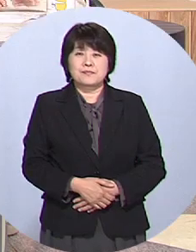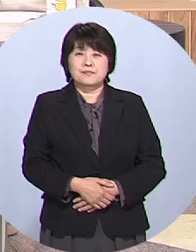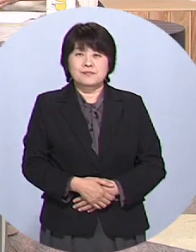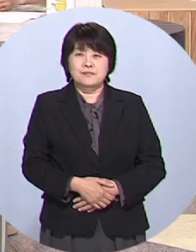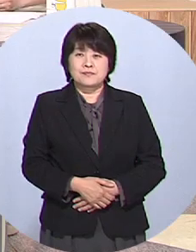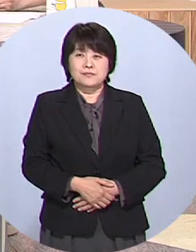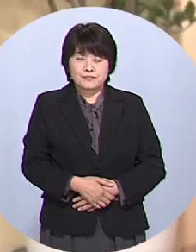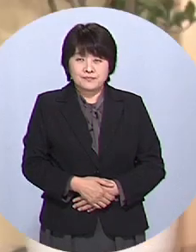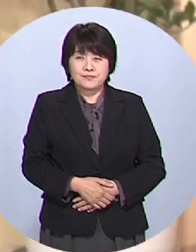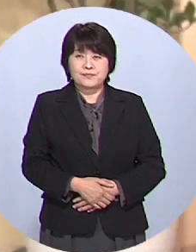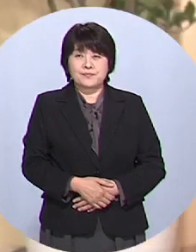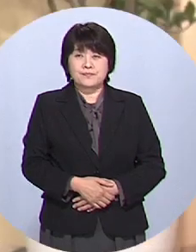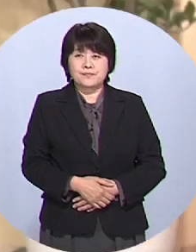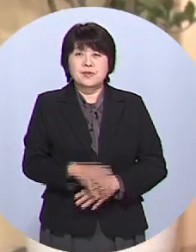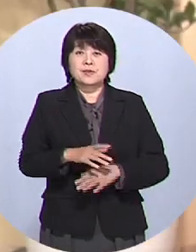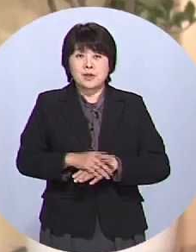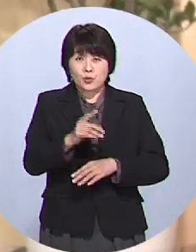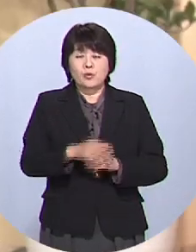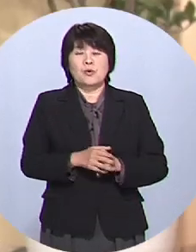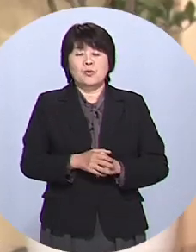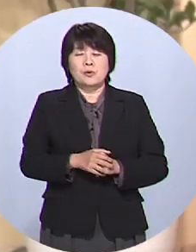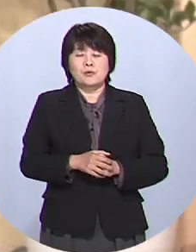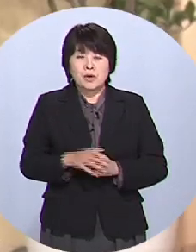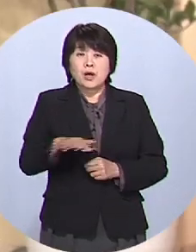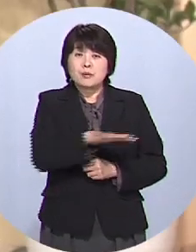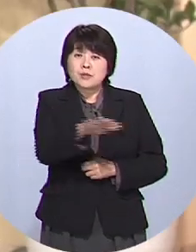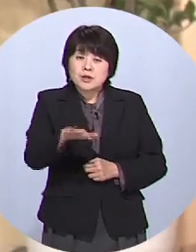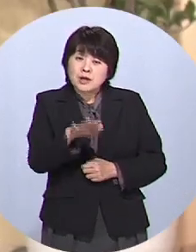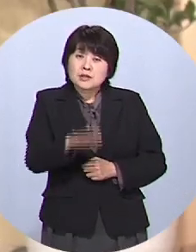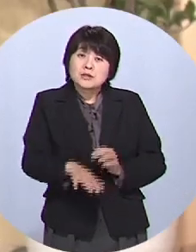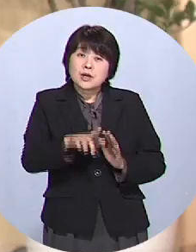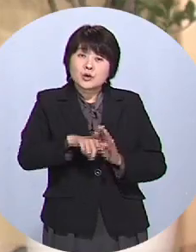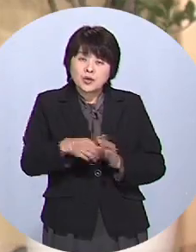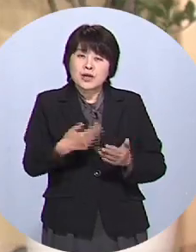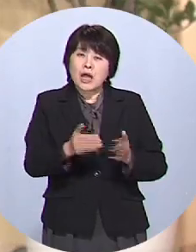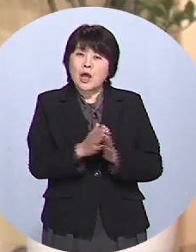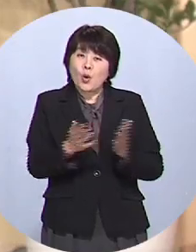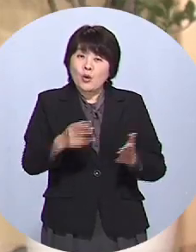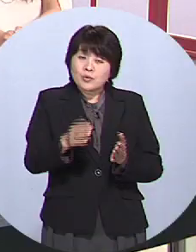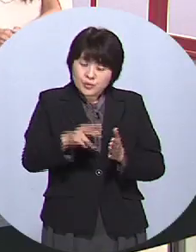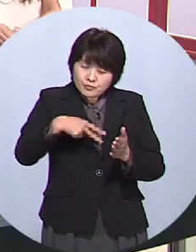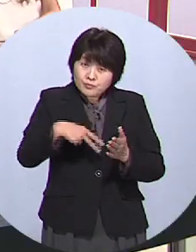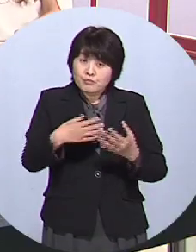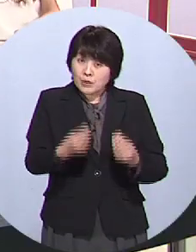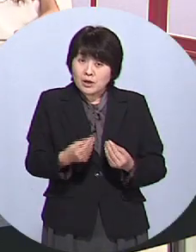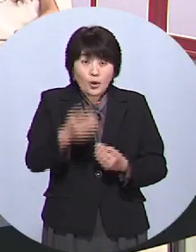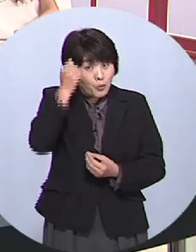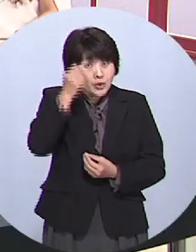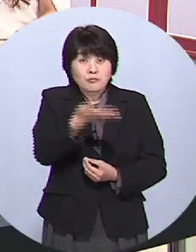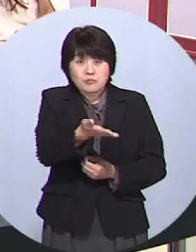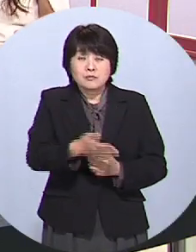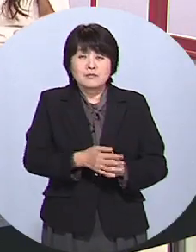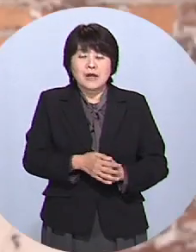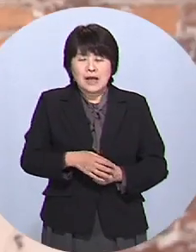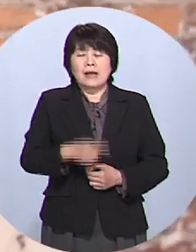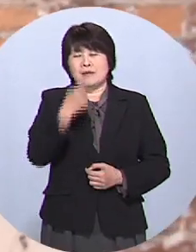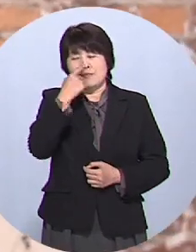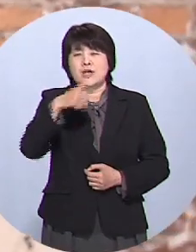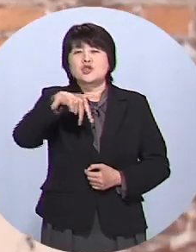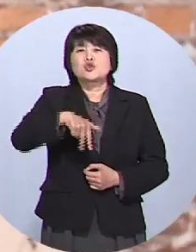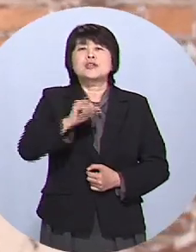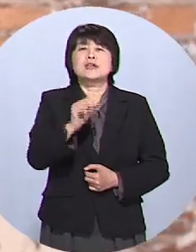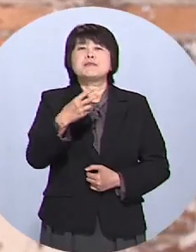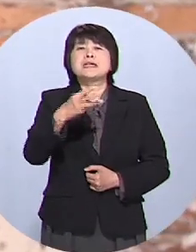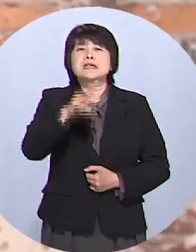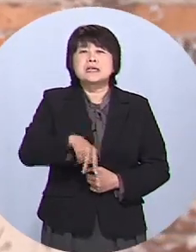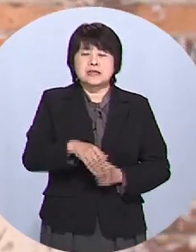最初のコーナーはついちゃん。 はい、突然ですが皆さん、はい、小さい頃に読んでいた絵本など覚えていますか？ もう私ね、ついに